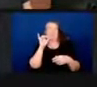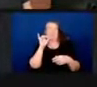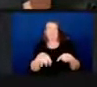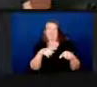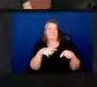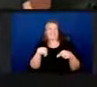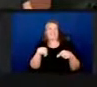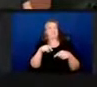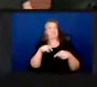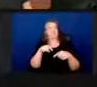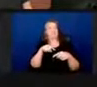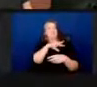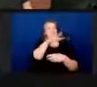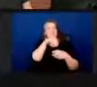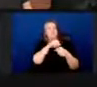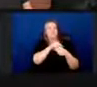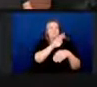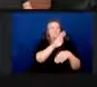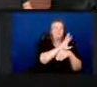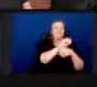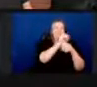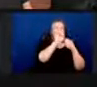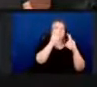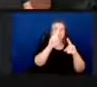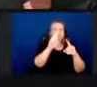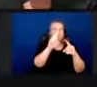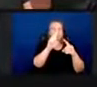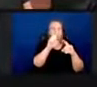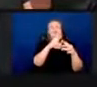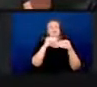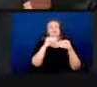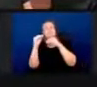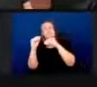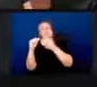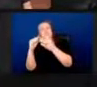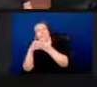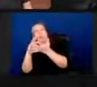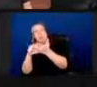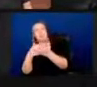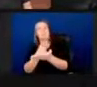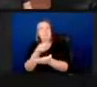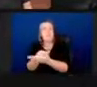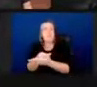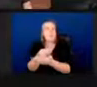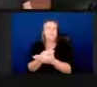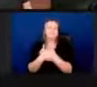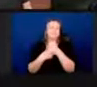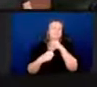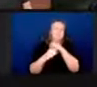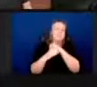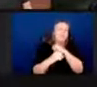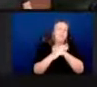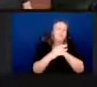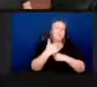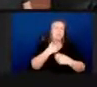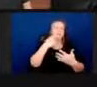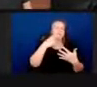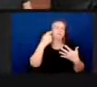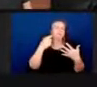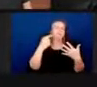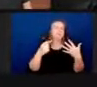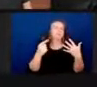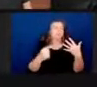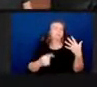tunaona kuna baadhi ya wanafunzi ambao tumeweza kufanya kazi nao, na tumeweza kuhakikisha ya kuwa